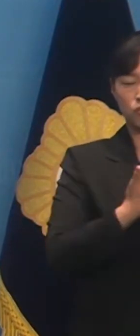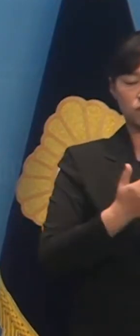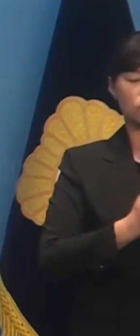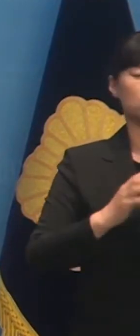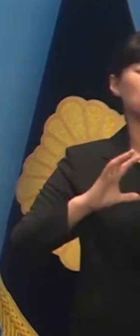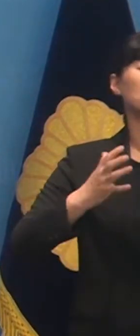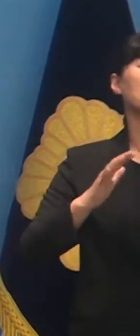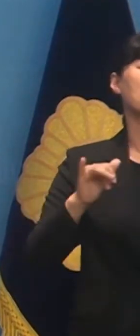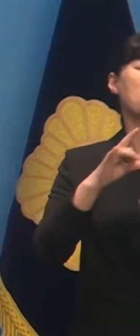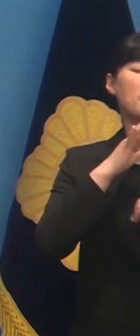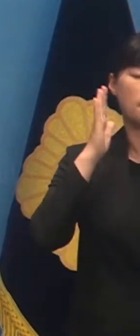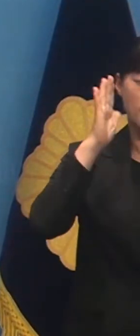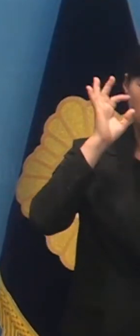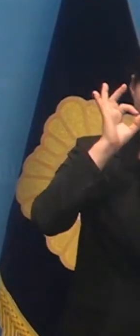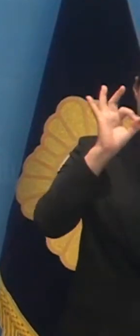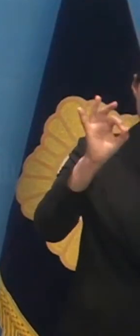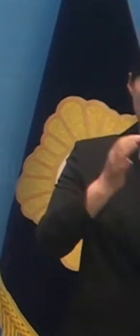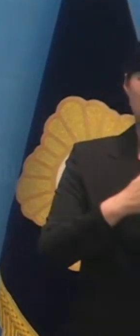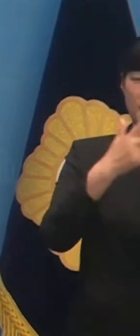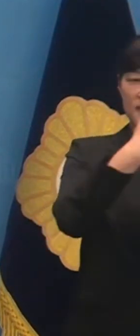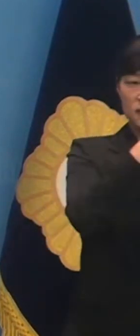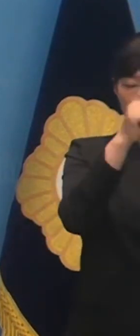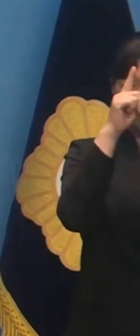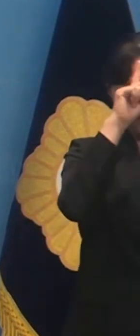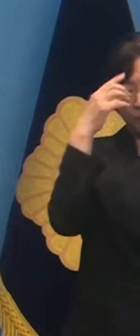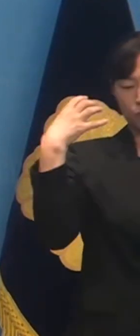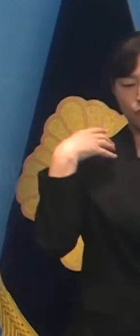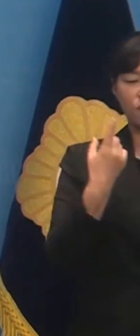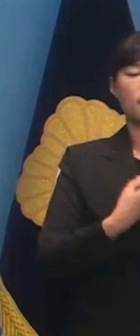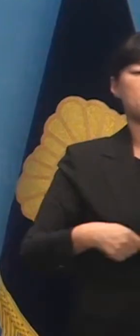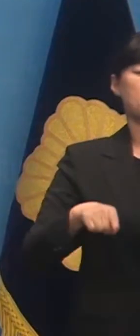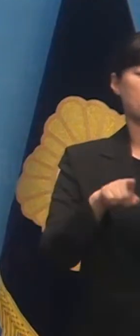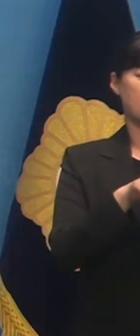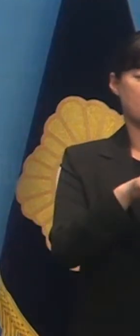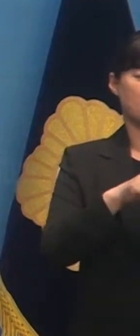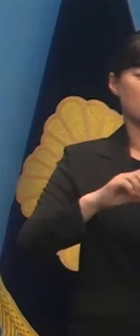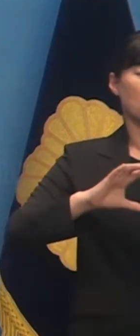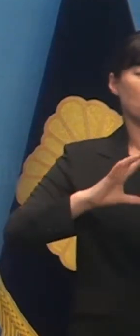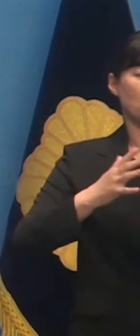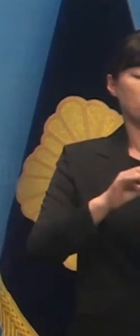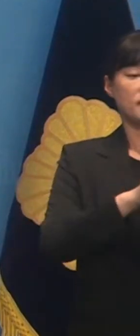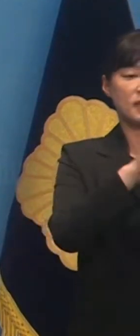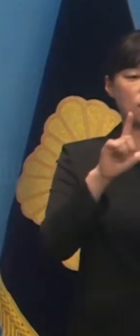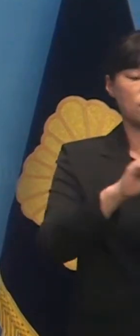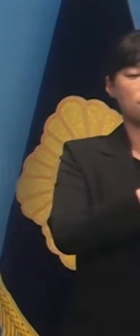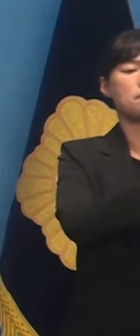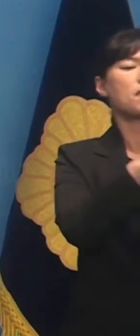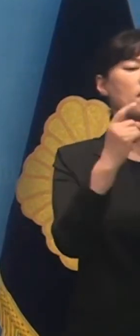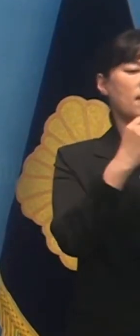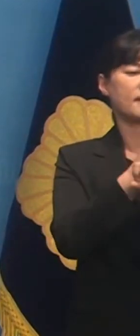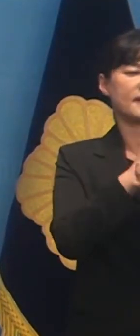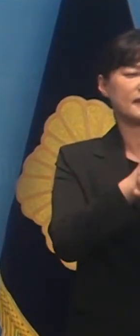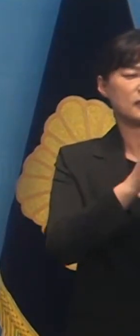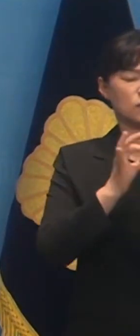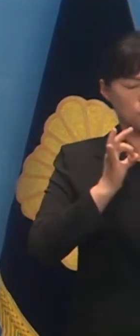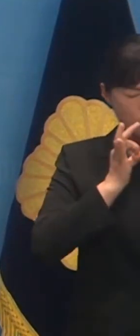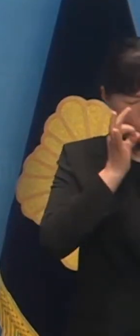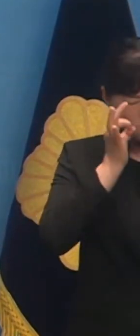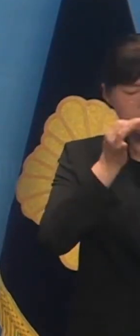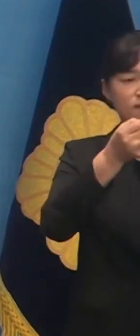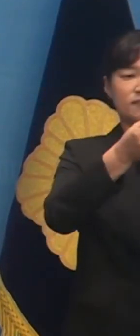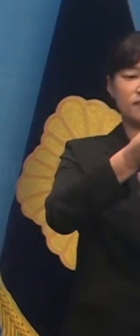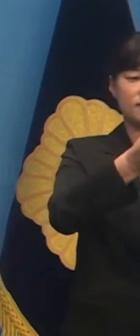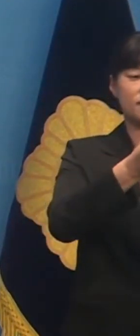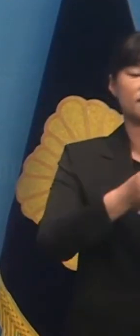우리 국민만 바라보고 이재명 정부와 함께 민생을 회복하는 일에 진력을